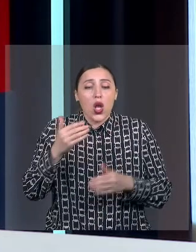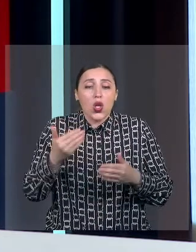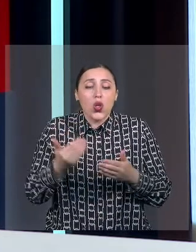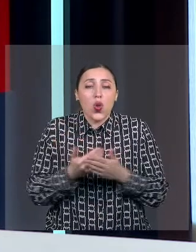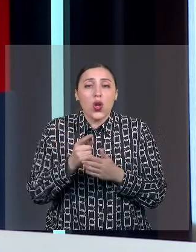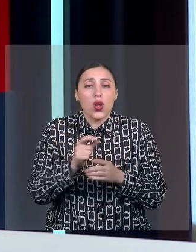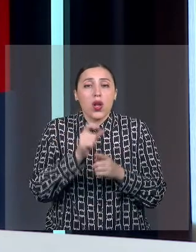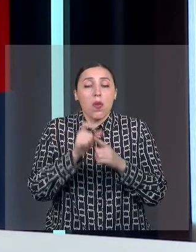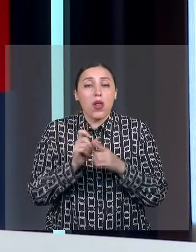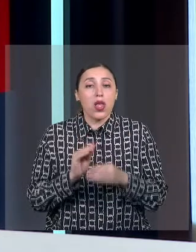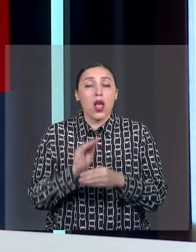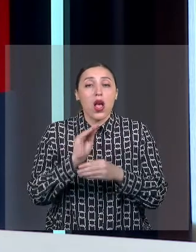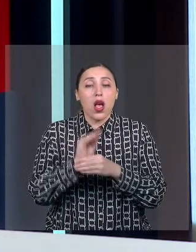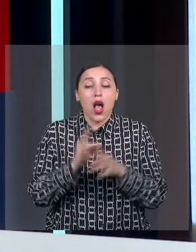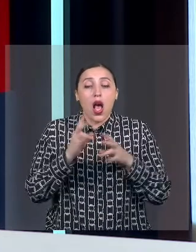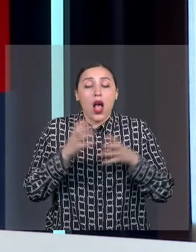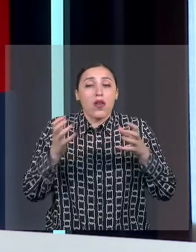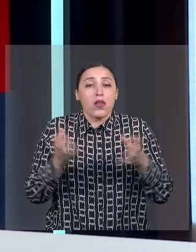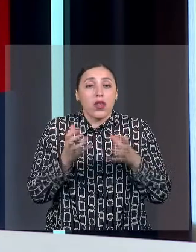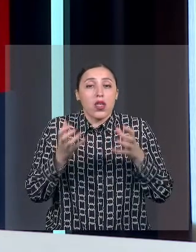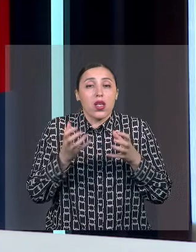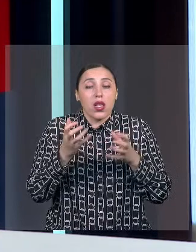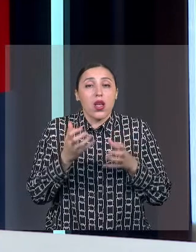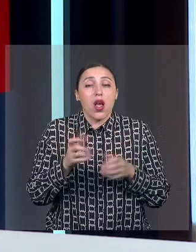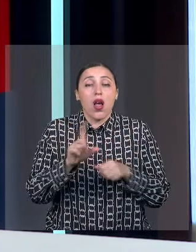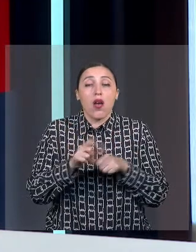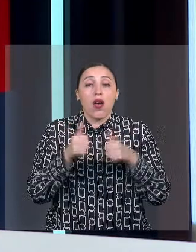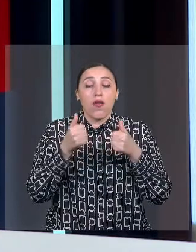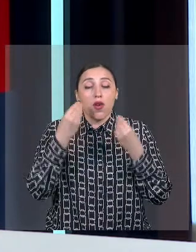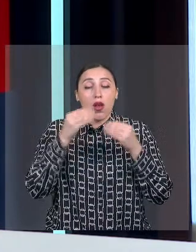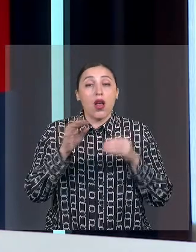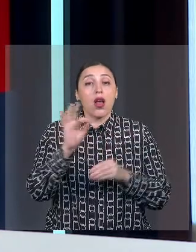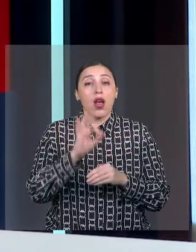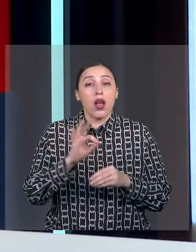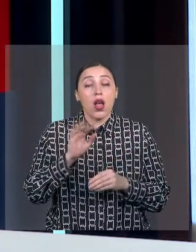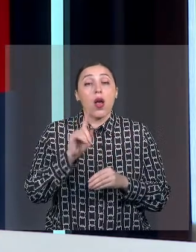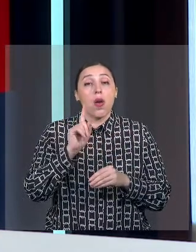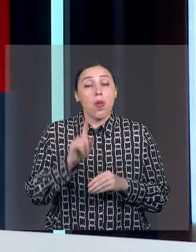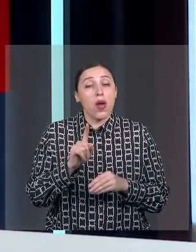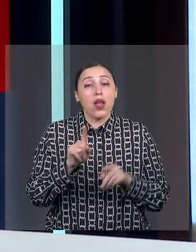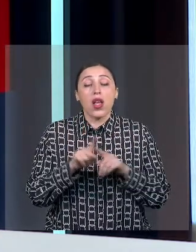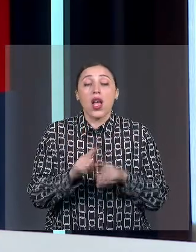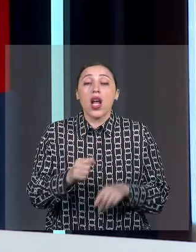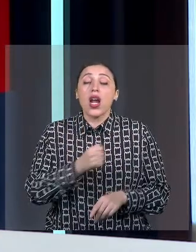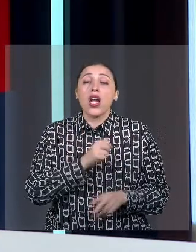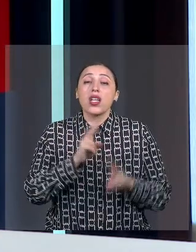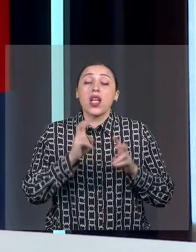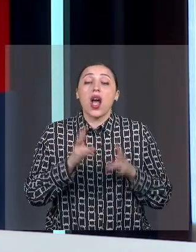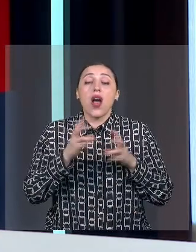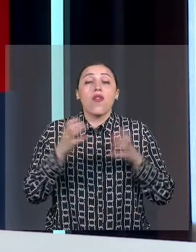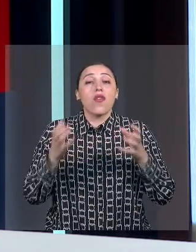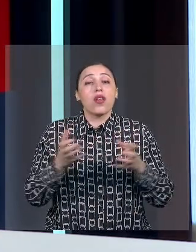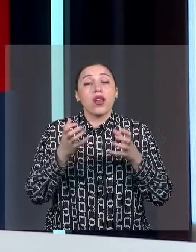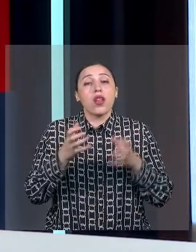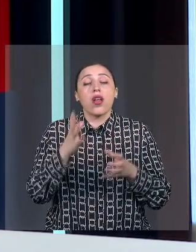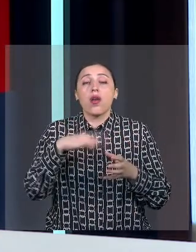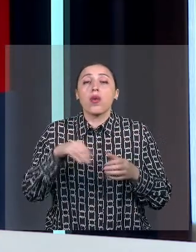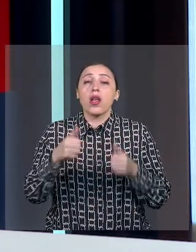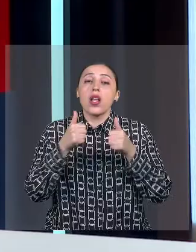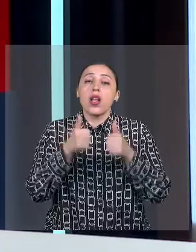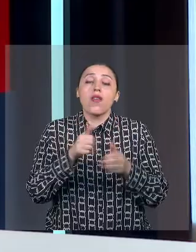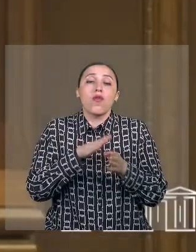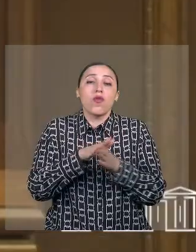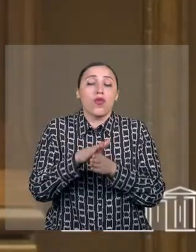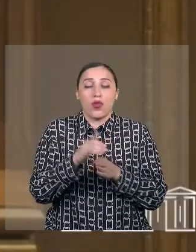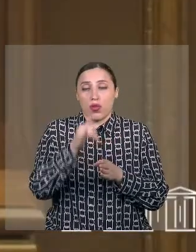կոմպոնենտներ ավելացնի իր անվտանգային ճարտարապետությանը, սակայն փաստ էլ չէ, որ դրանով ռազմավարական անվտանգության հարցն ամբողջովին